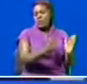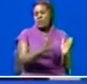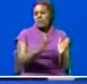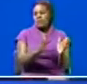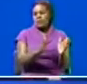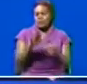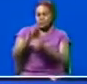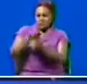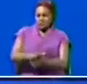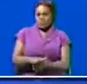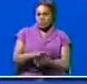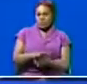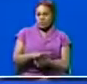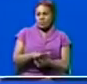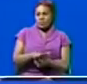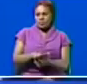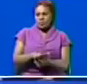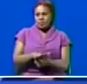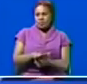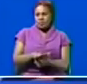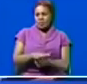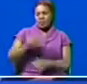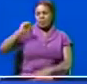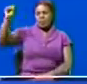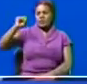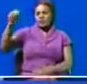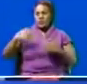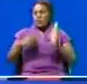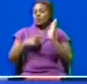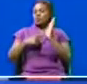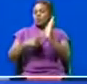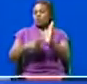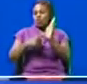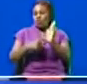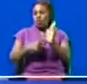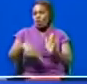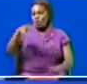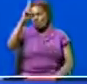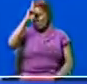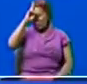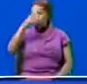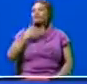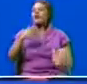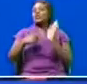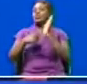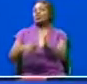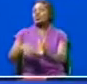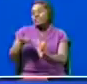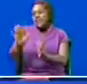ya intimidation kwa wanasiasa. Hii ni kuonyesha, waonyeshe polisi, waonyeshe kwamba wanafanya